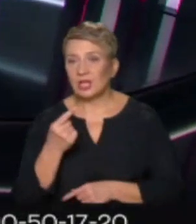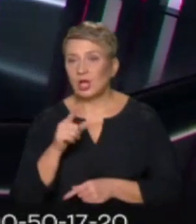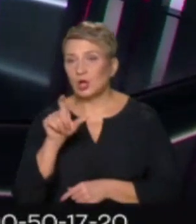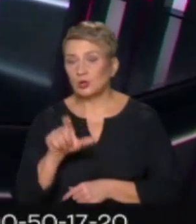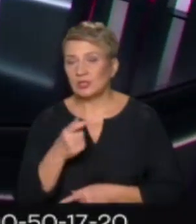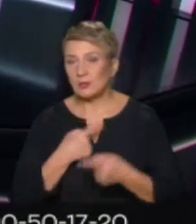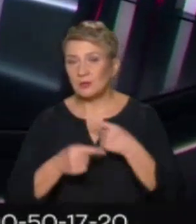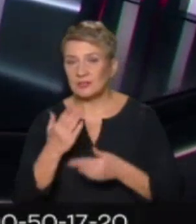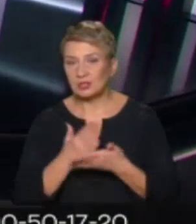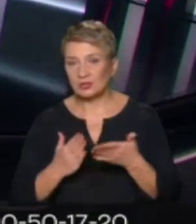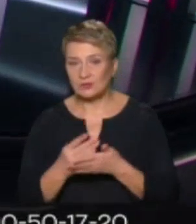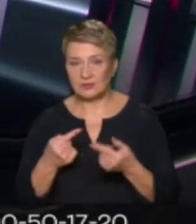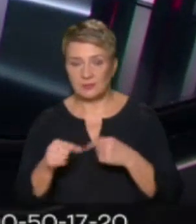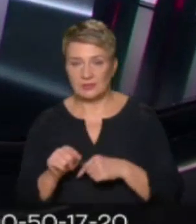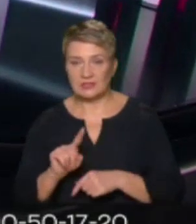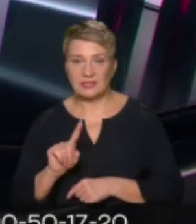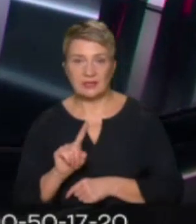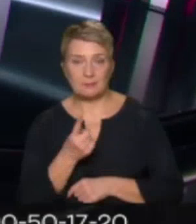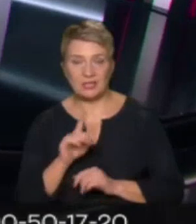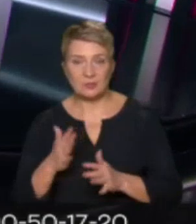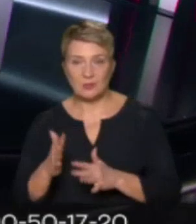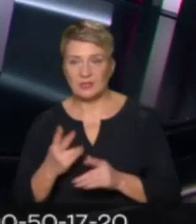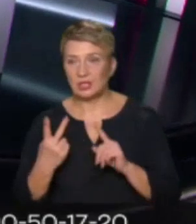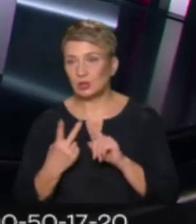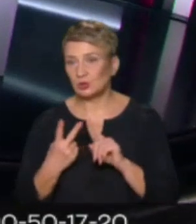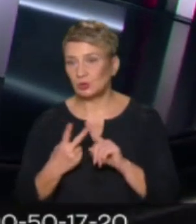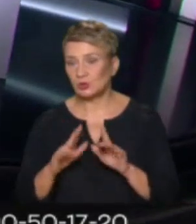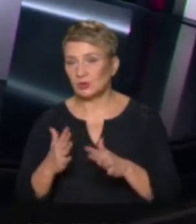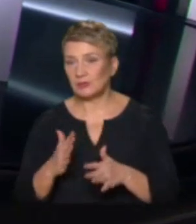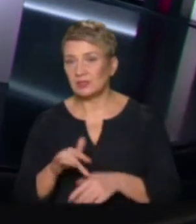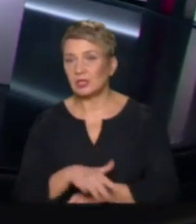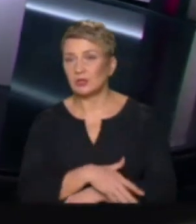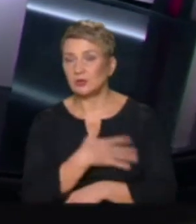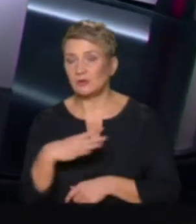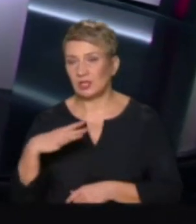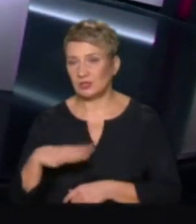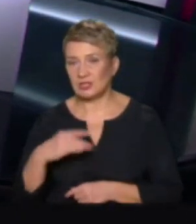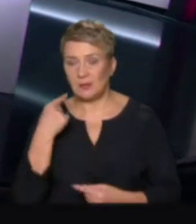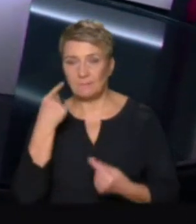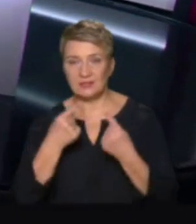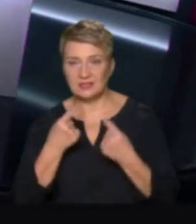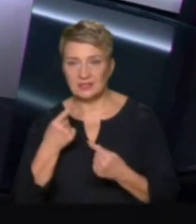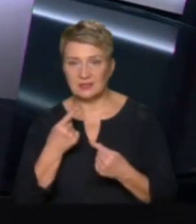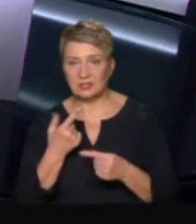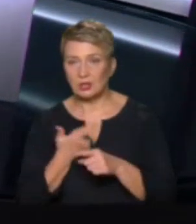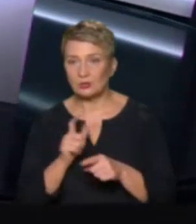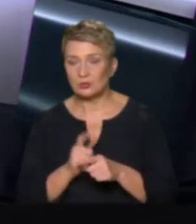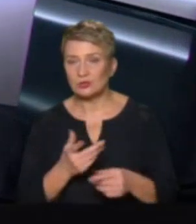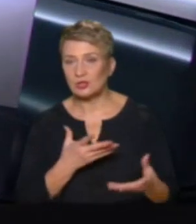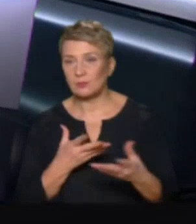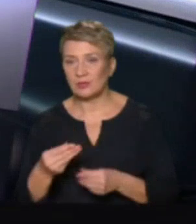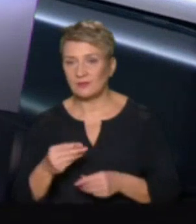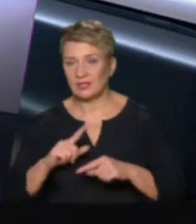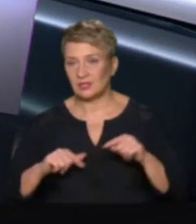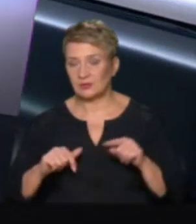іншою. Це перший момент. Другий момент, дуже довге очікування психологічно дуже сильно впливає на родину, на